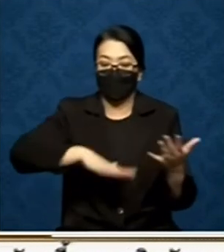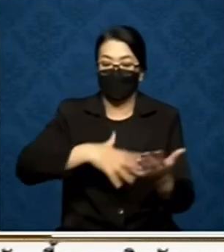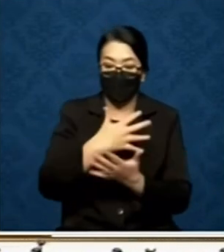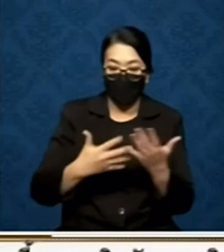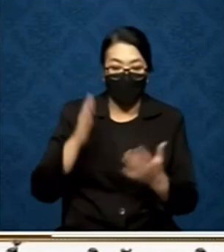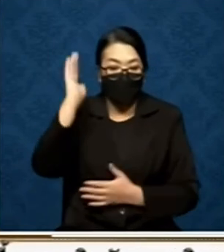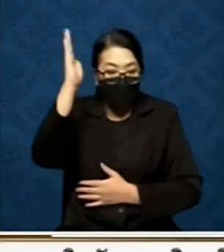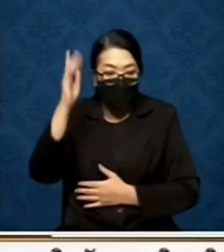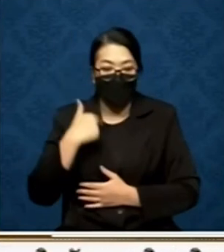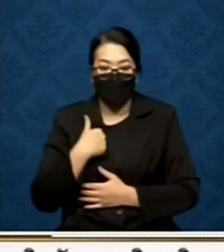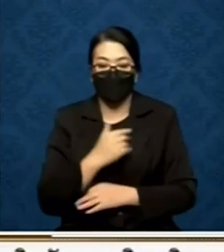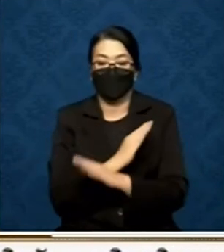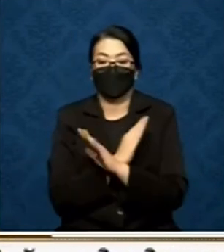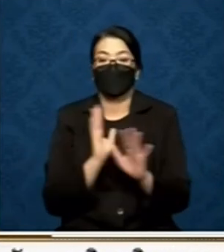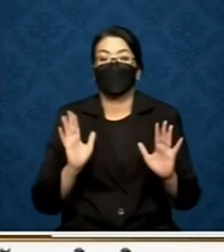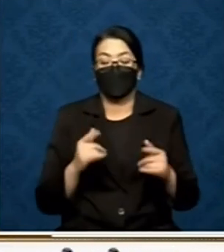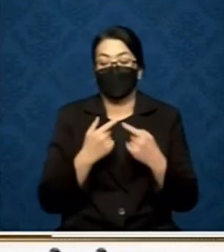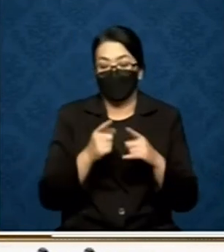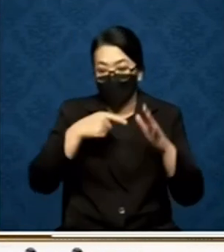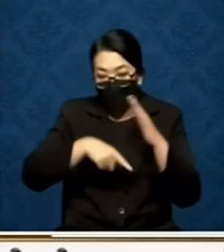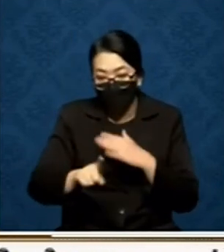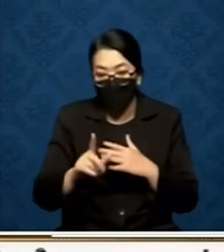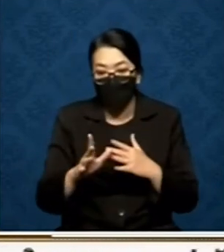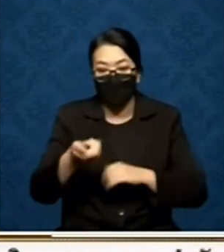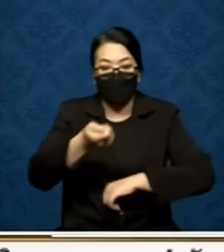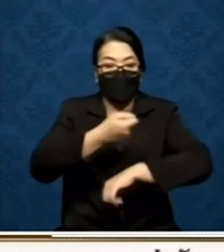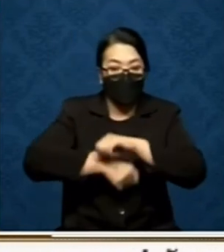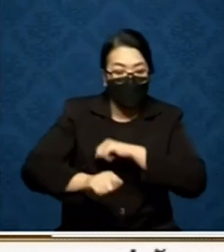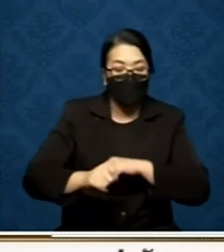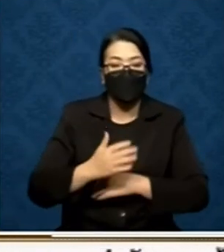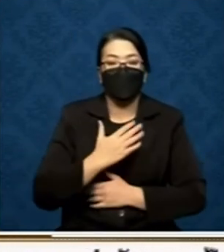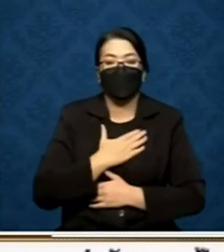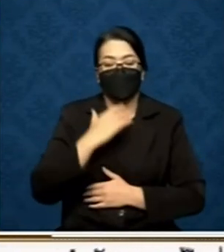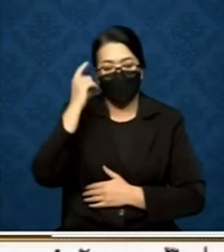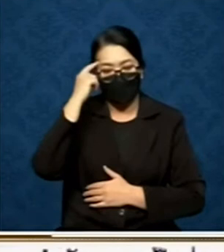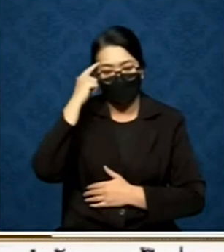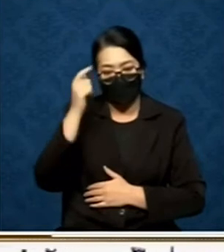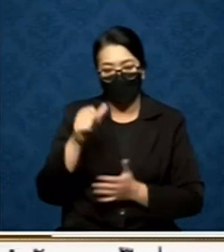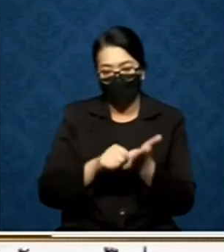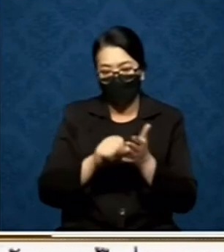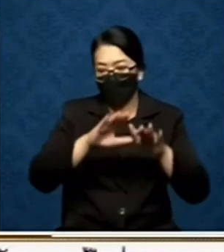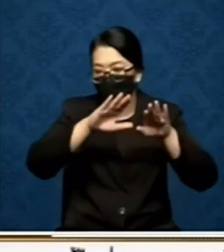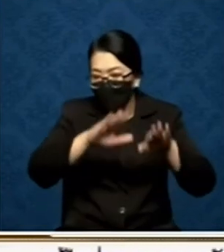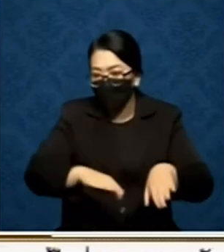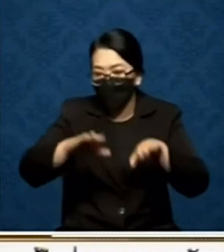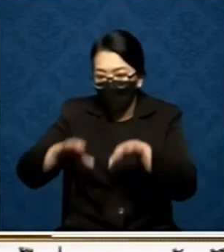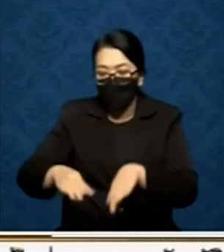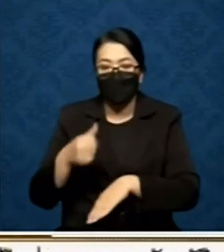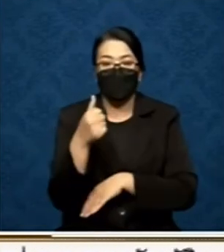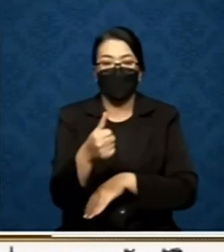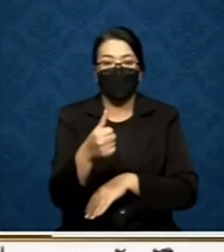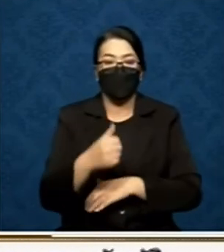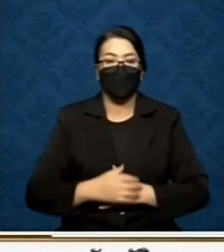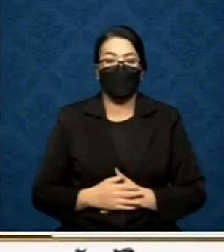ไม่ปฏิเสธแต่ถ้านำไปสู่ภาคการปฏิบัติและผมคิดว่าเราปรับลดประมาณในส่วนต่างๆเหล่านี้นะครับ